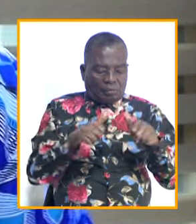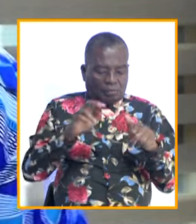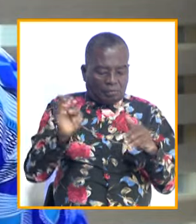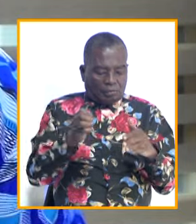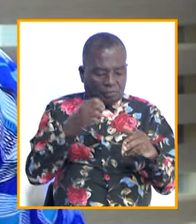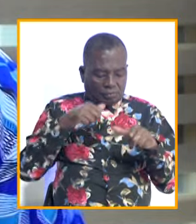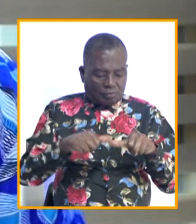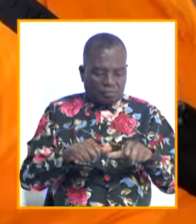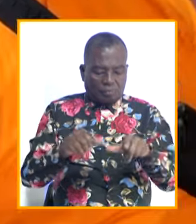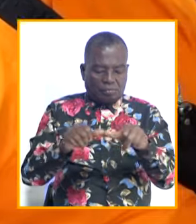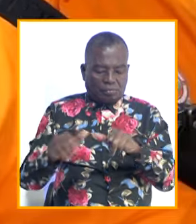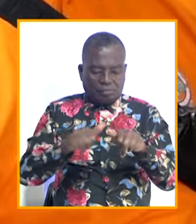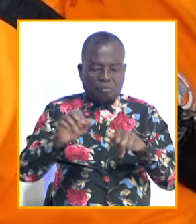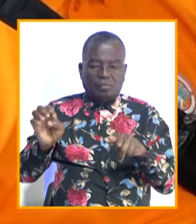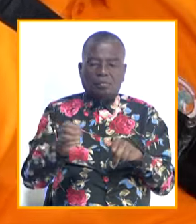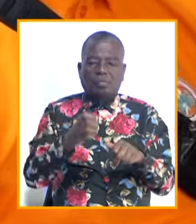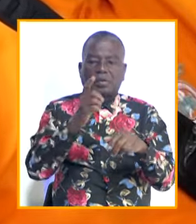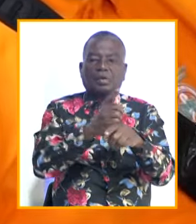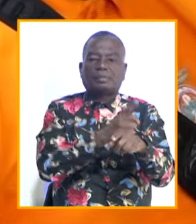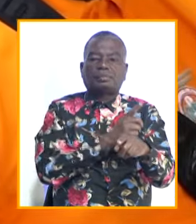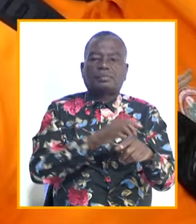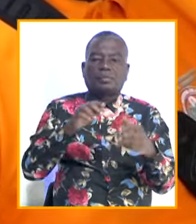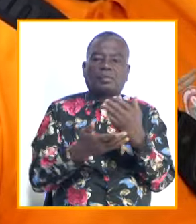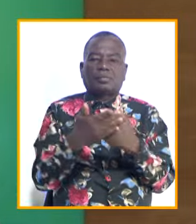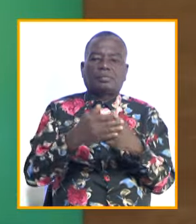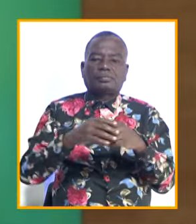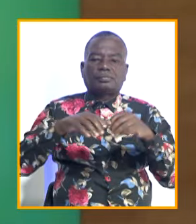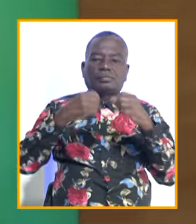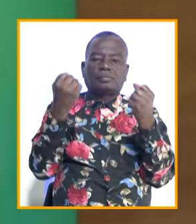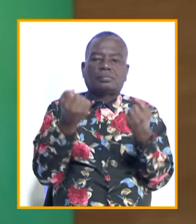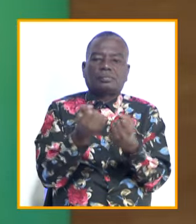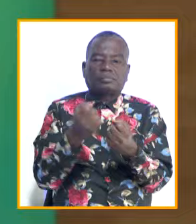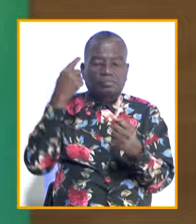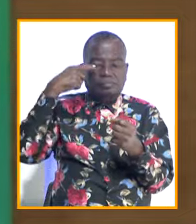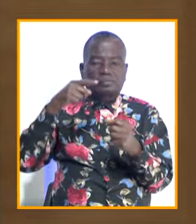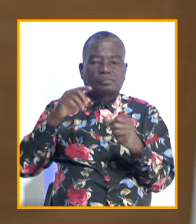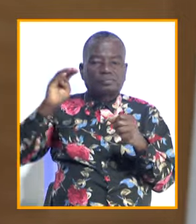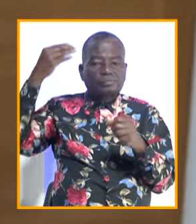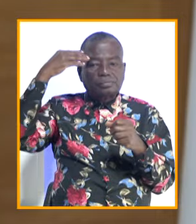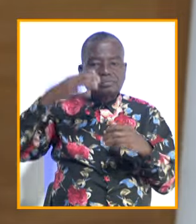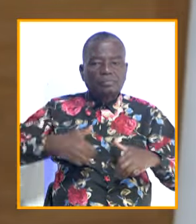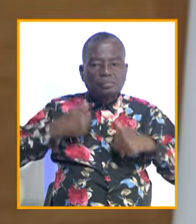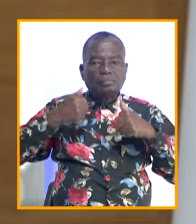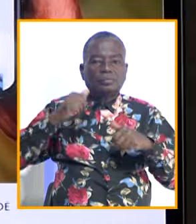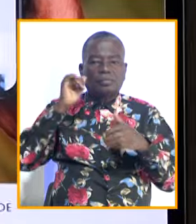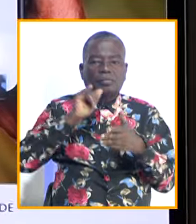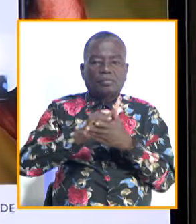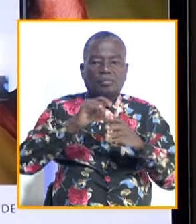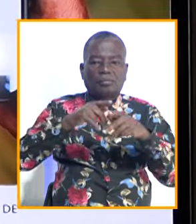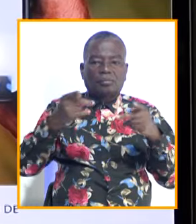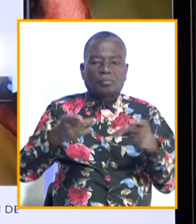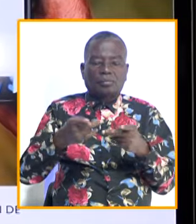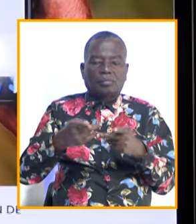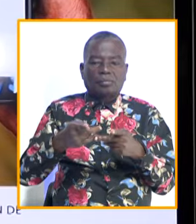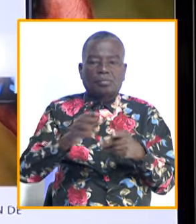il peut continuer ses activités. Développé par la société Cajou Côte d'Ivoire, pour le compte du ministère de la Santé, cette plateforme fonctionne par